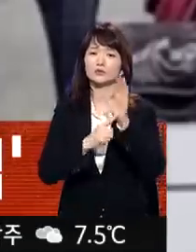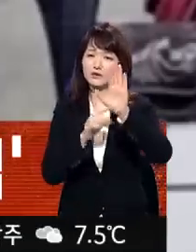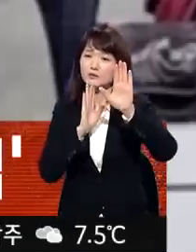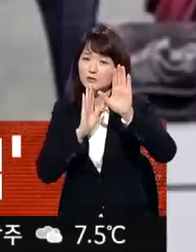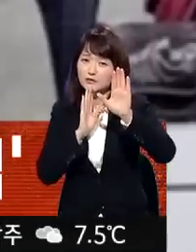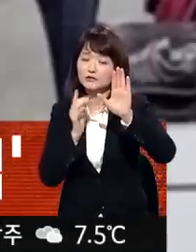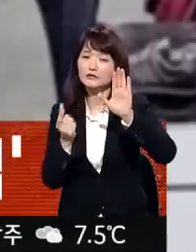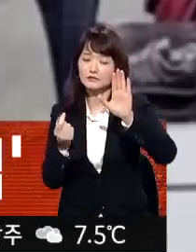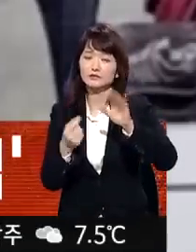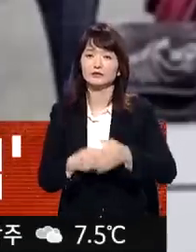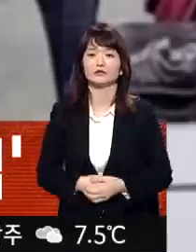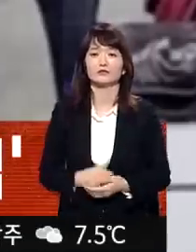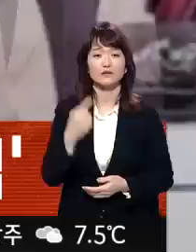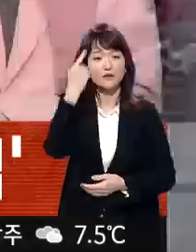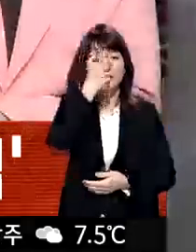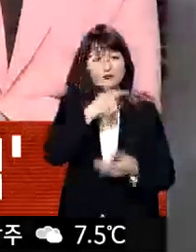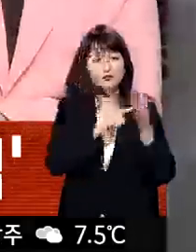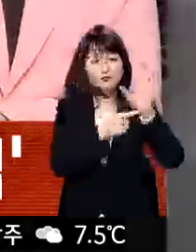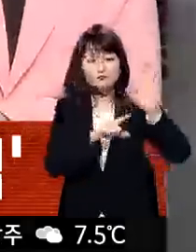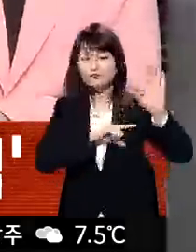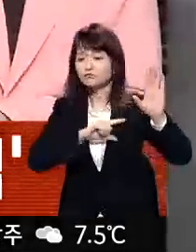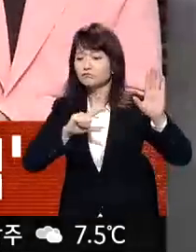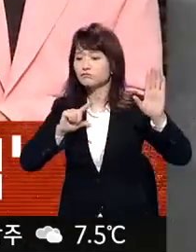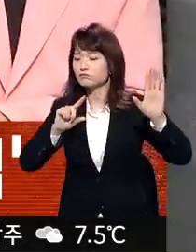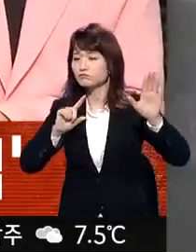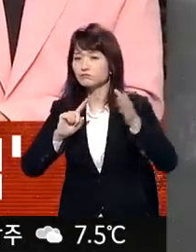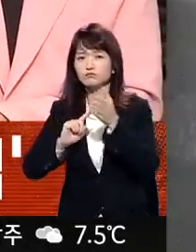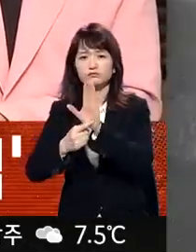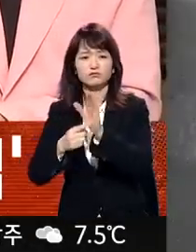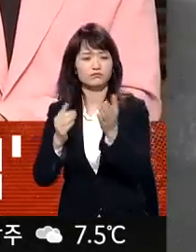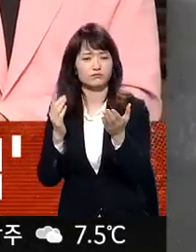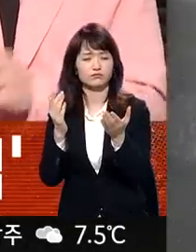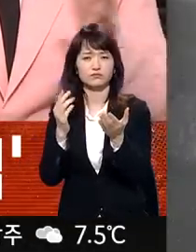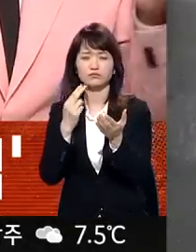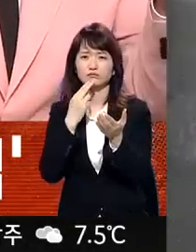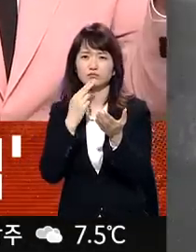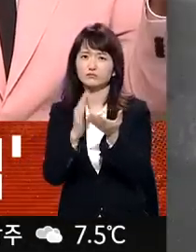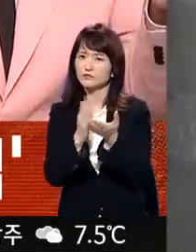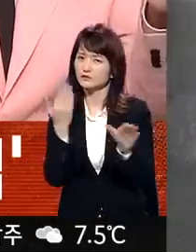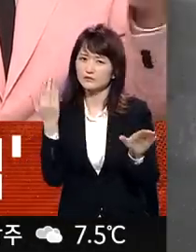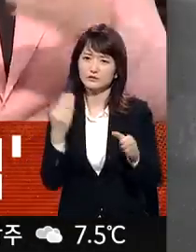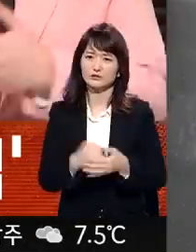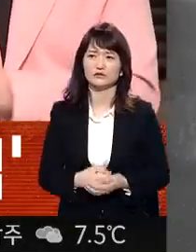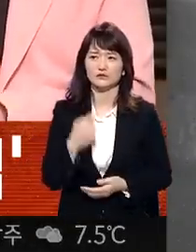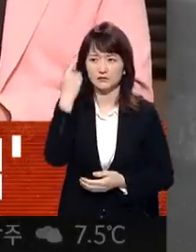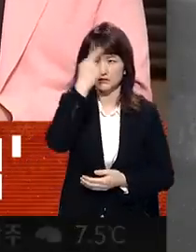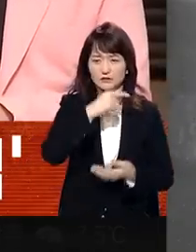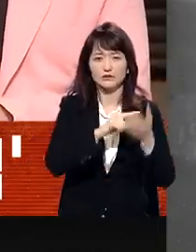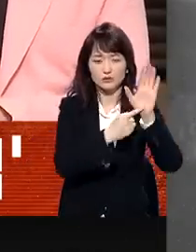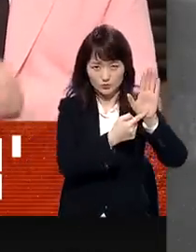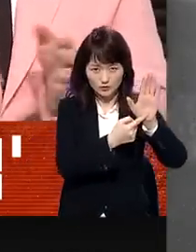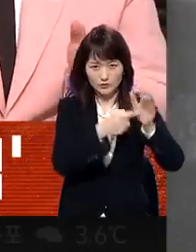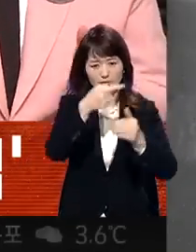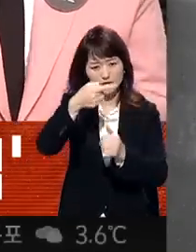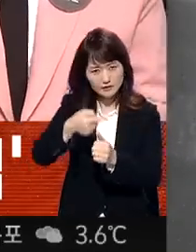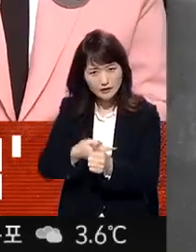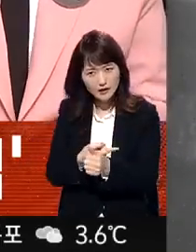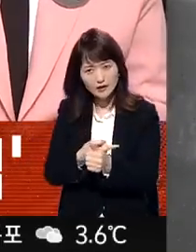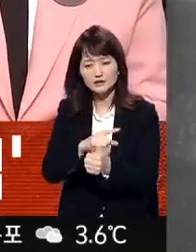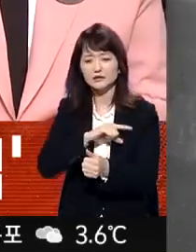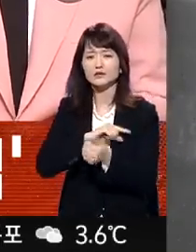얼굴 공개하고 이름 공개하지 않으면 이게 무슨 말이 안 맞는 일입니까? 얼굴 공개했으면 당연히 이름 공개한 게 맞는데